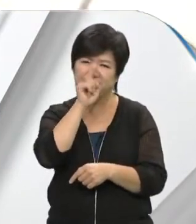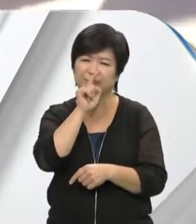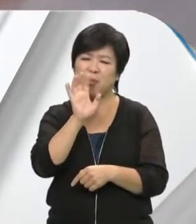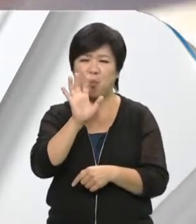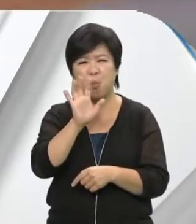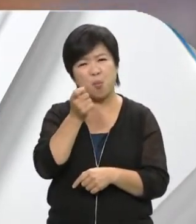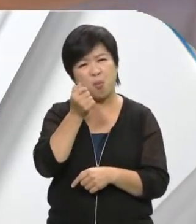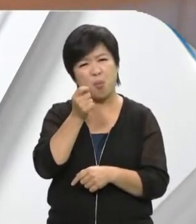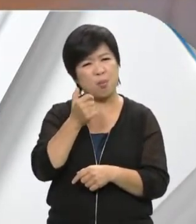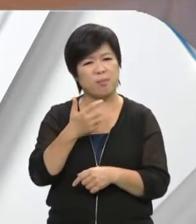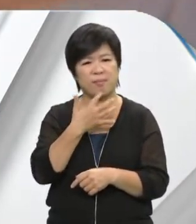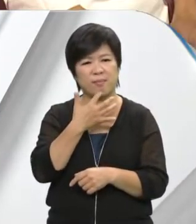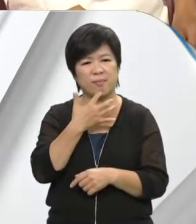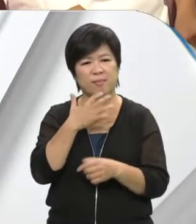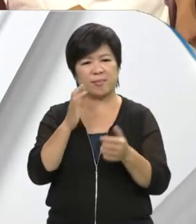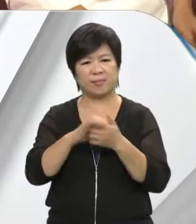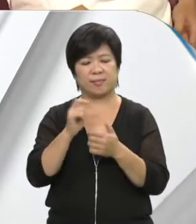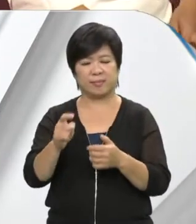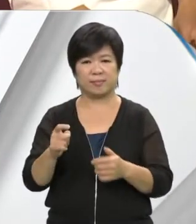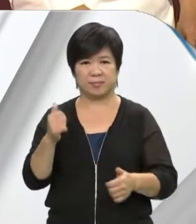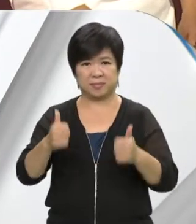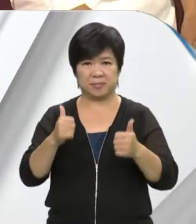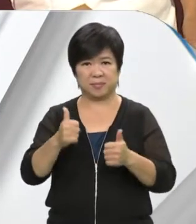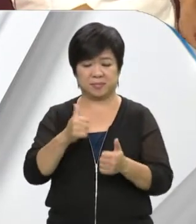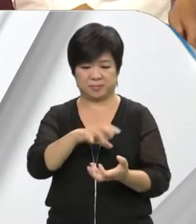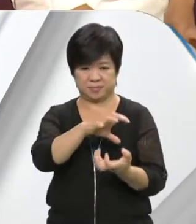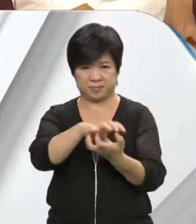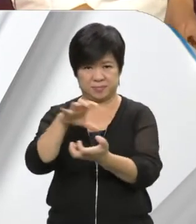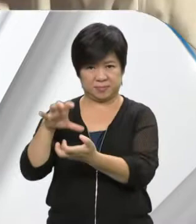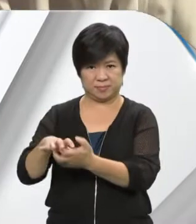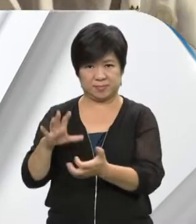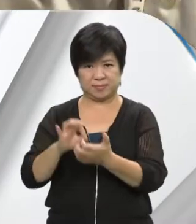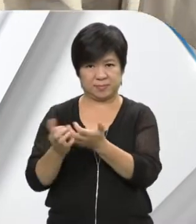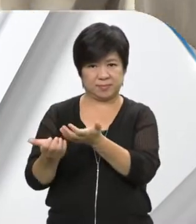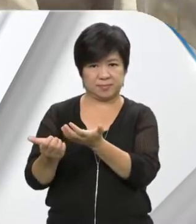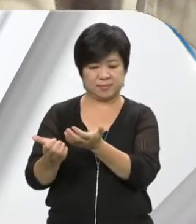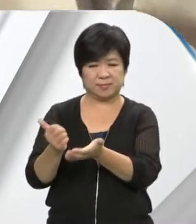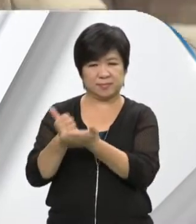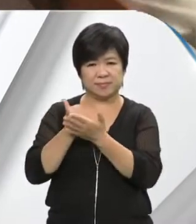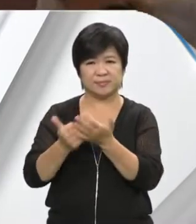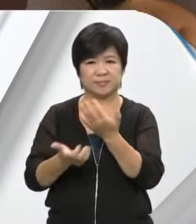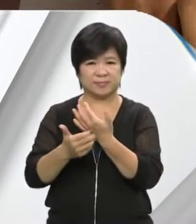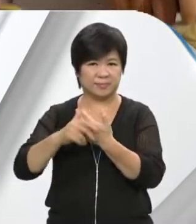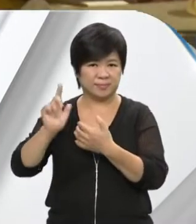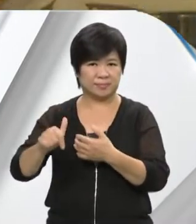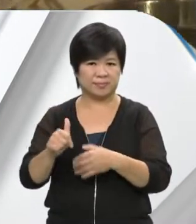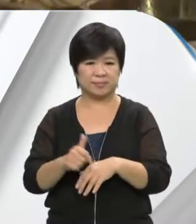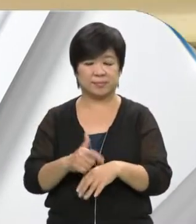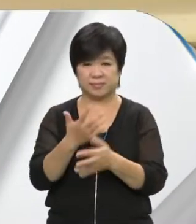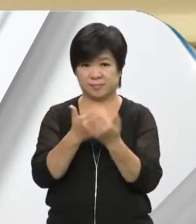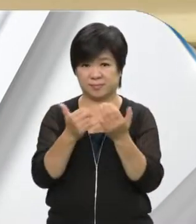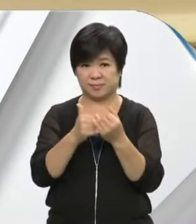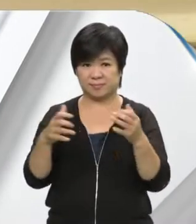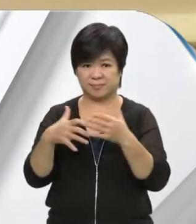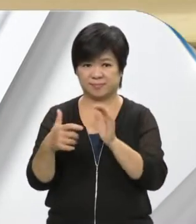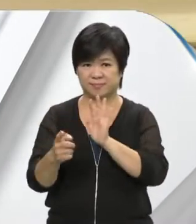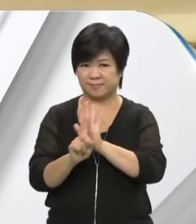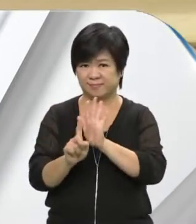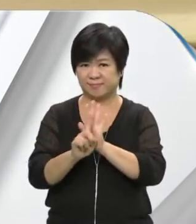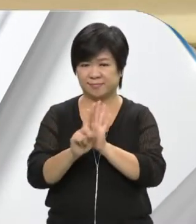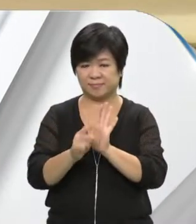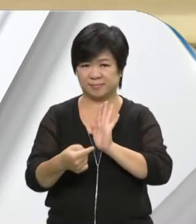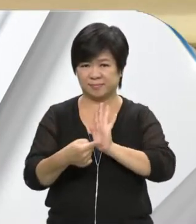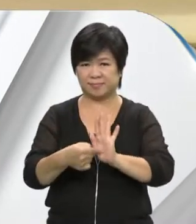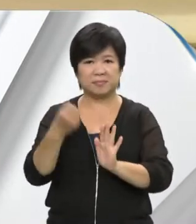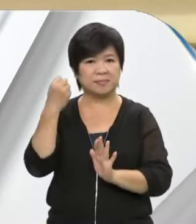也从由民进党客家部派嘅客家片段表演出，请来料理师傅同记者互相合作，我见到发挥创意，同客家料理展现